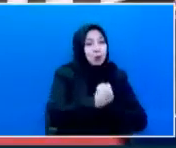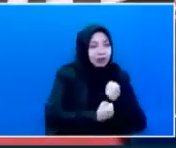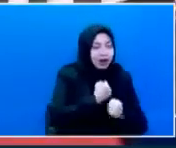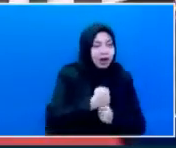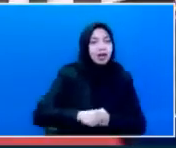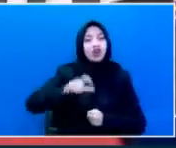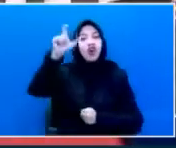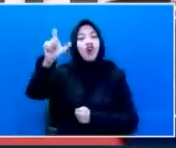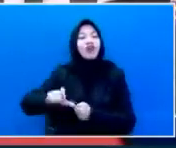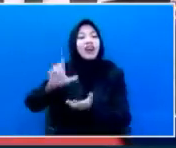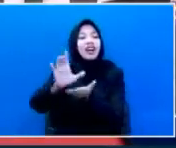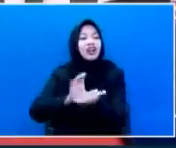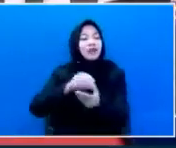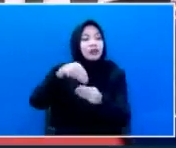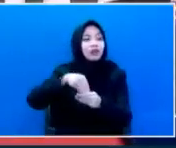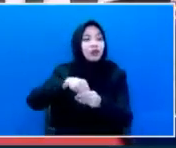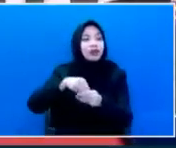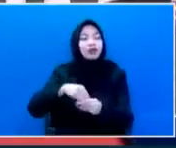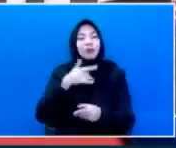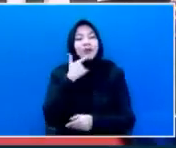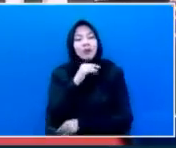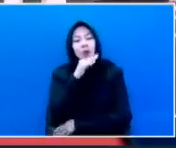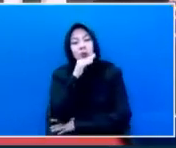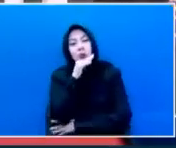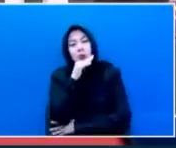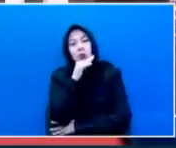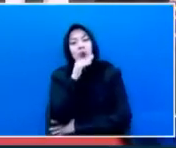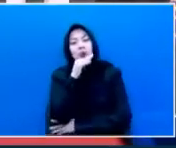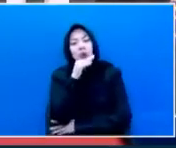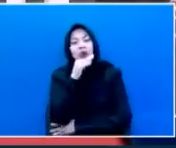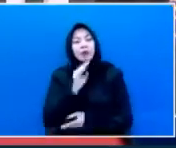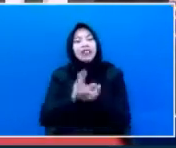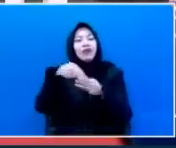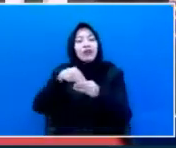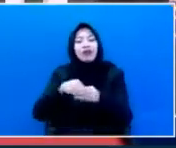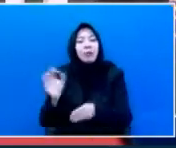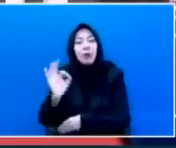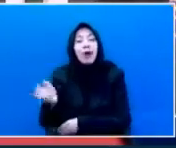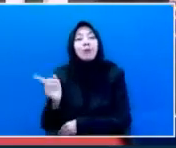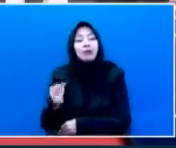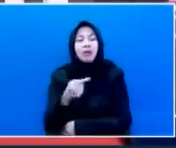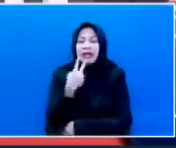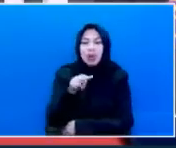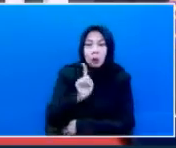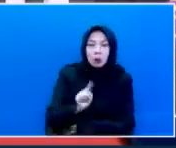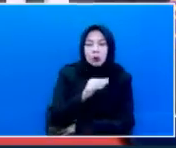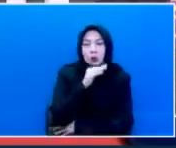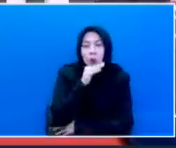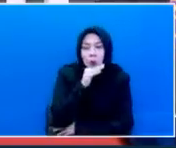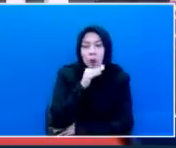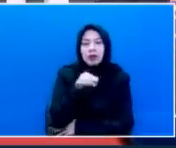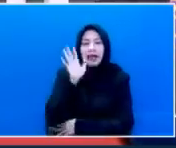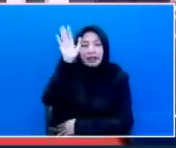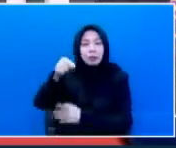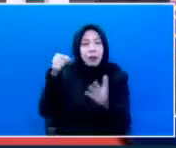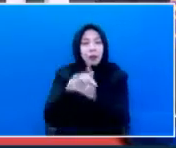negeri atau luar negeri yang wnc karena menunggu hasil pemilu ya Karena bagaimanapun ada kekhawatiran